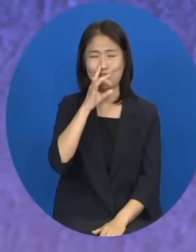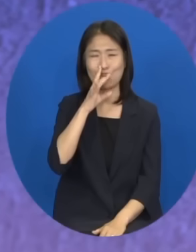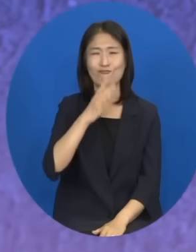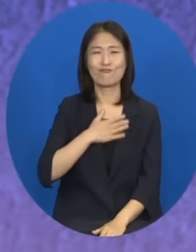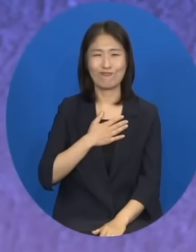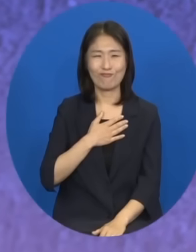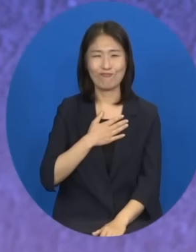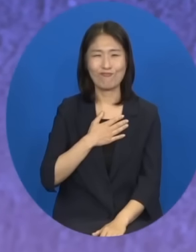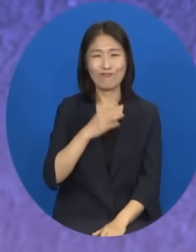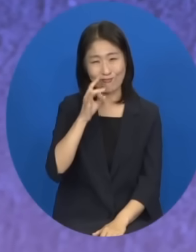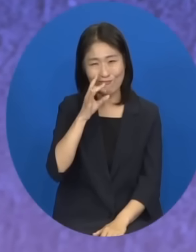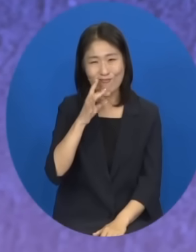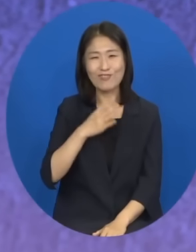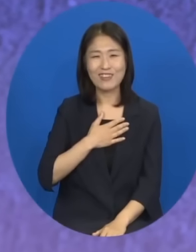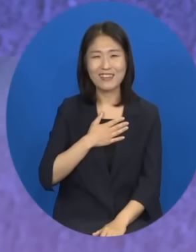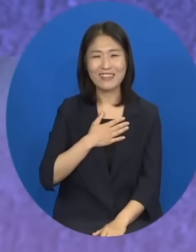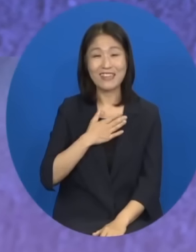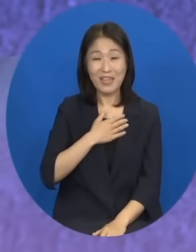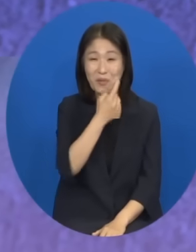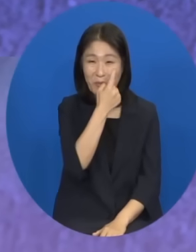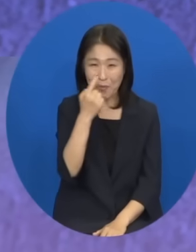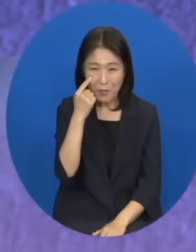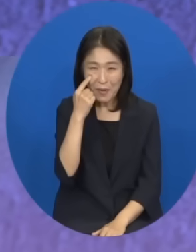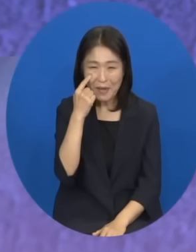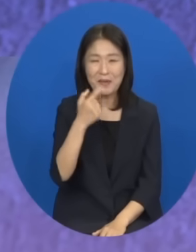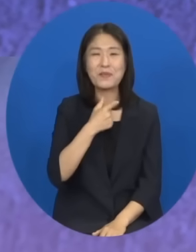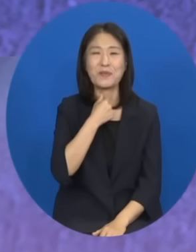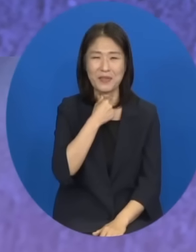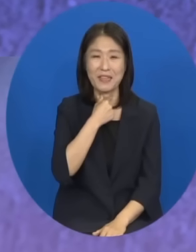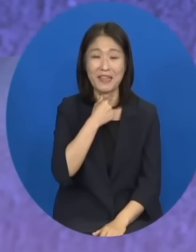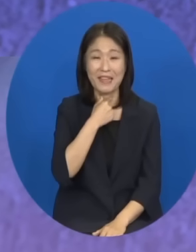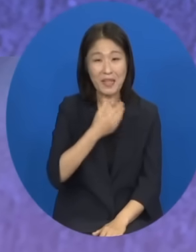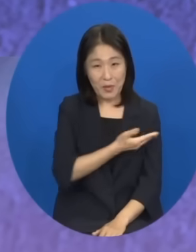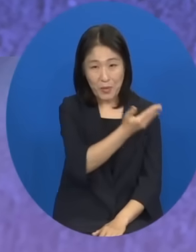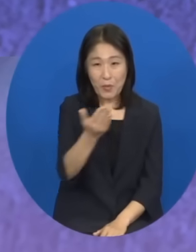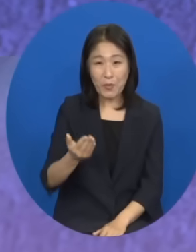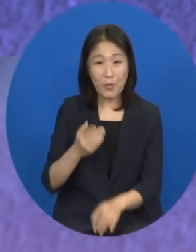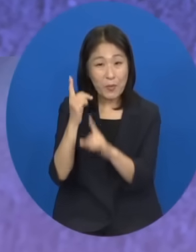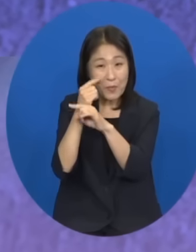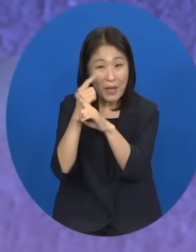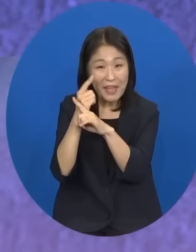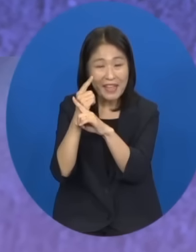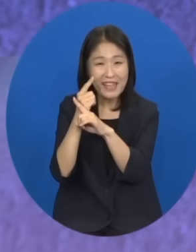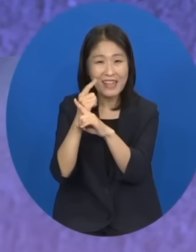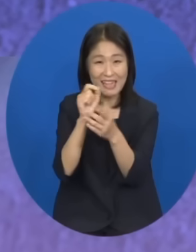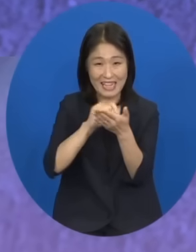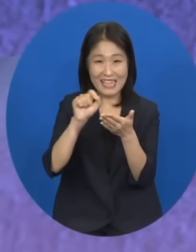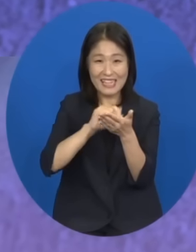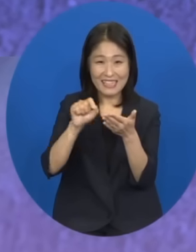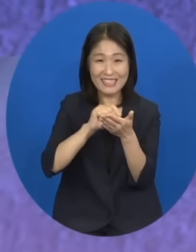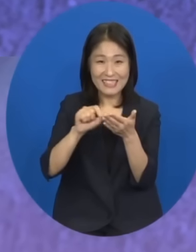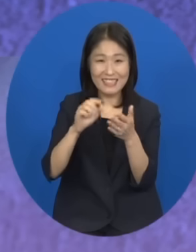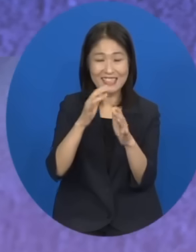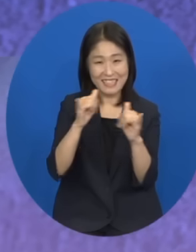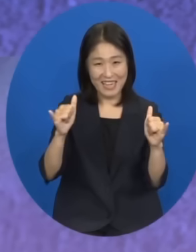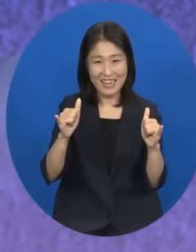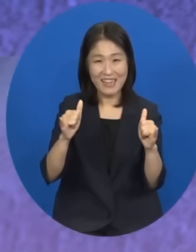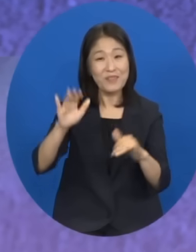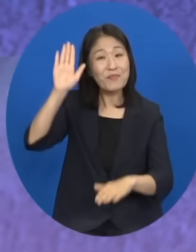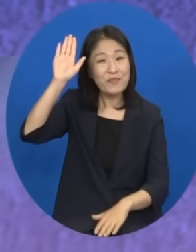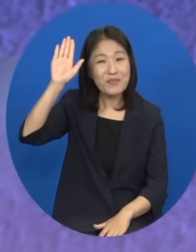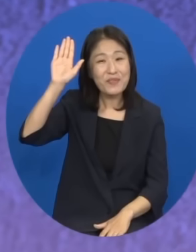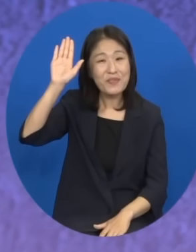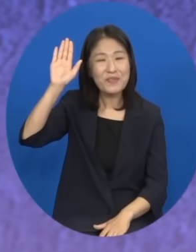저도 궁금해서 오늘 여러분에게 확인을 좀 해볼까, 매일 일기 쓰시는 분 손들어 보라고 한번 해볼까, 그런